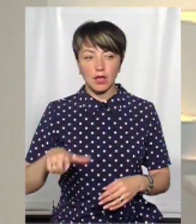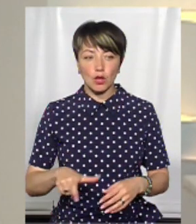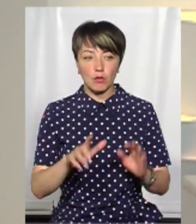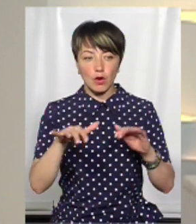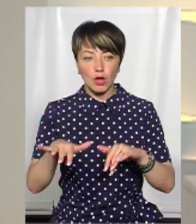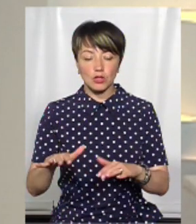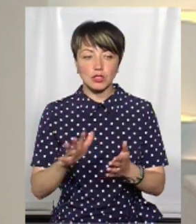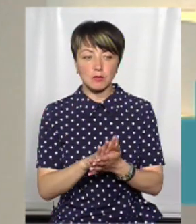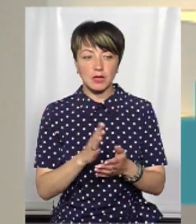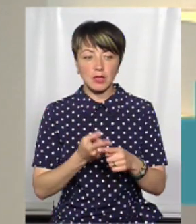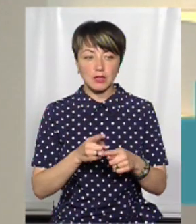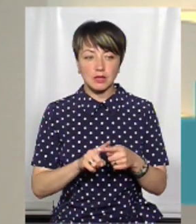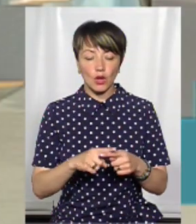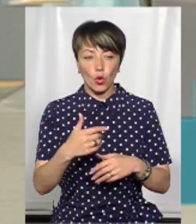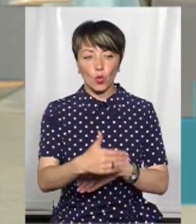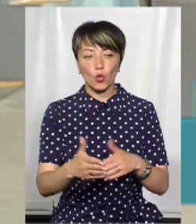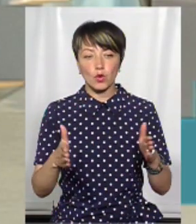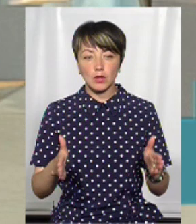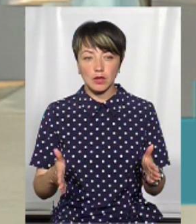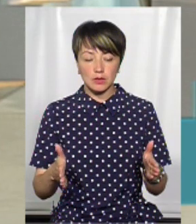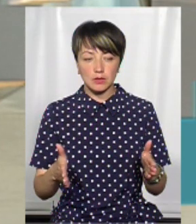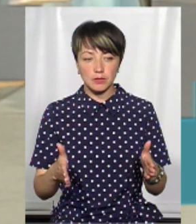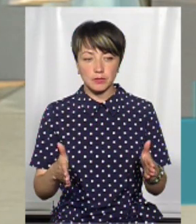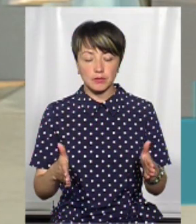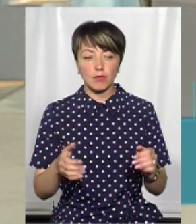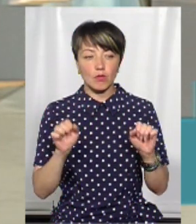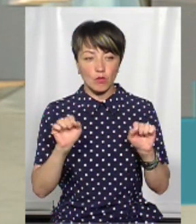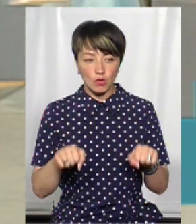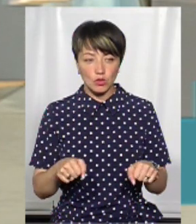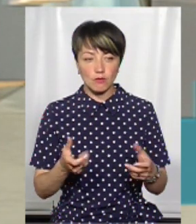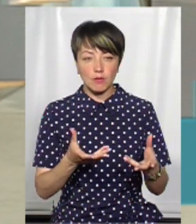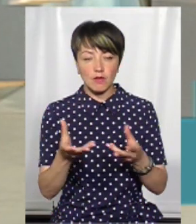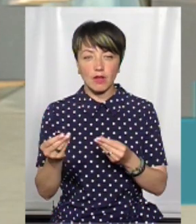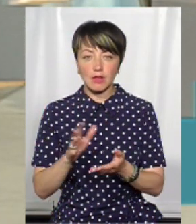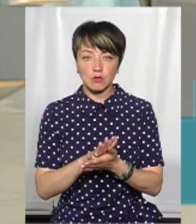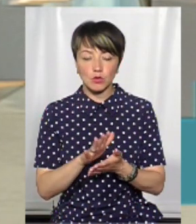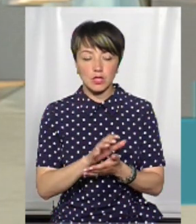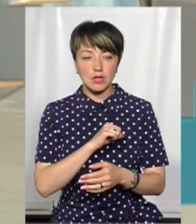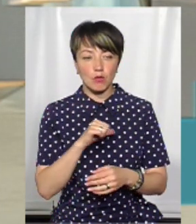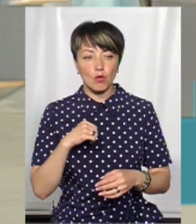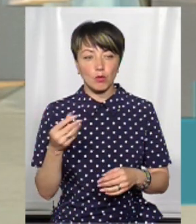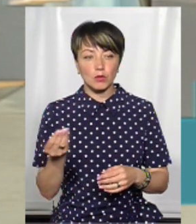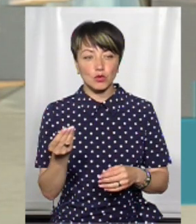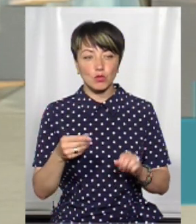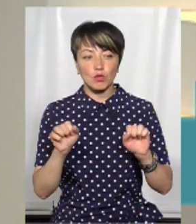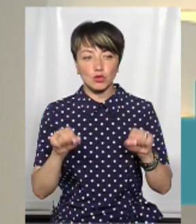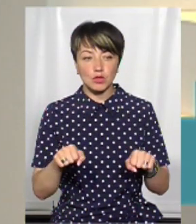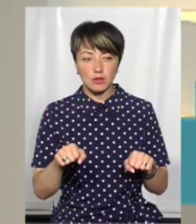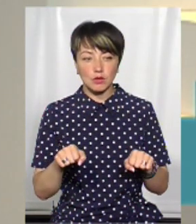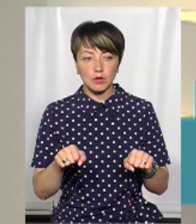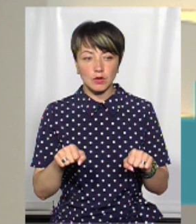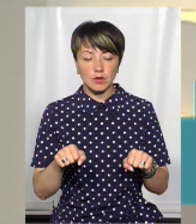сміття от на цих урнах для сміття на пляжі, воно може якось впливати на забрудненість самого піску і, можливо, може